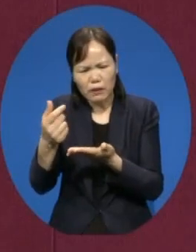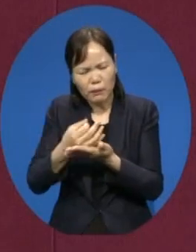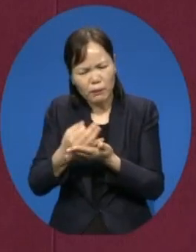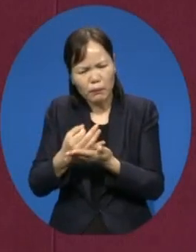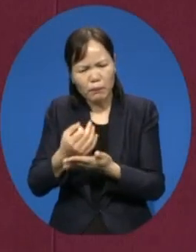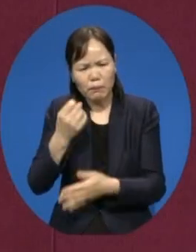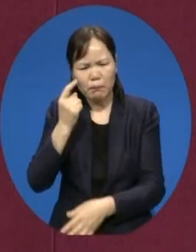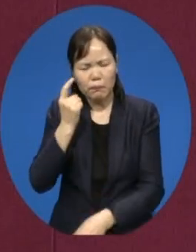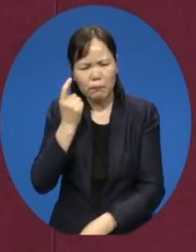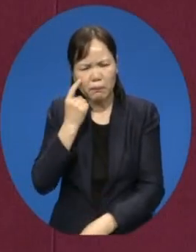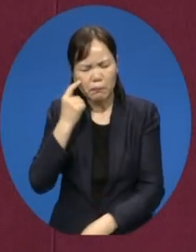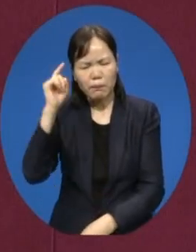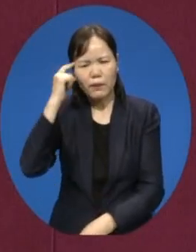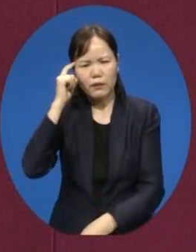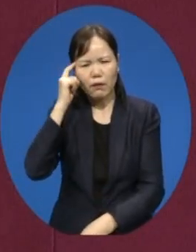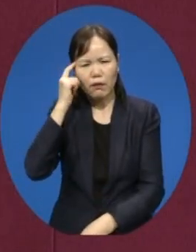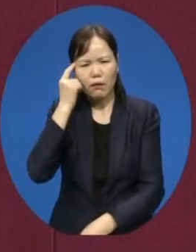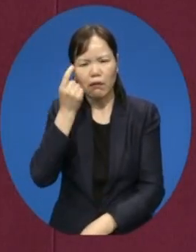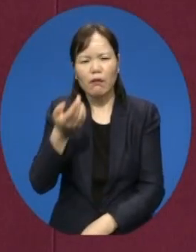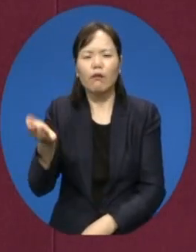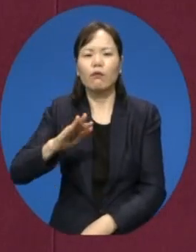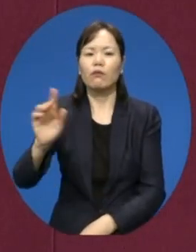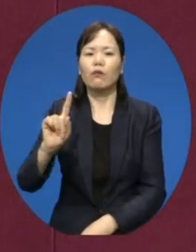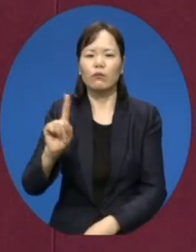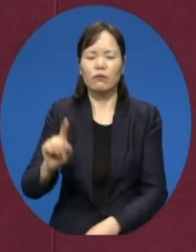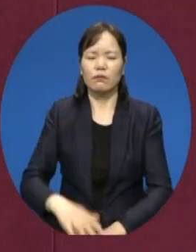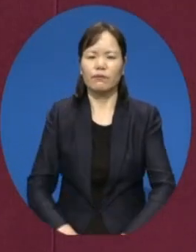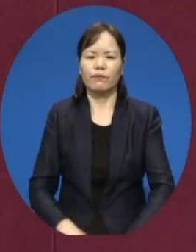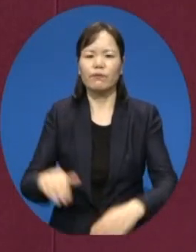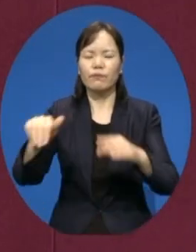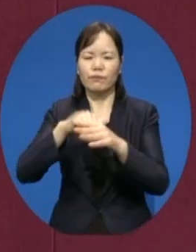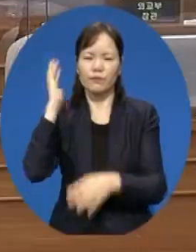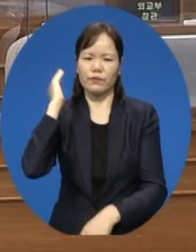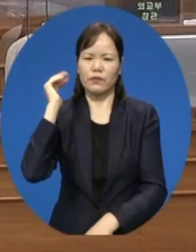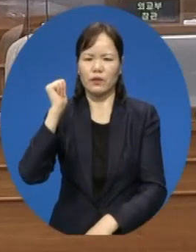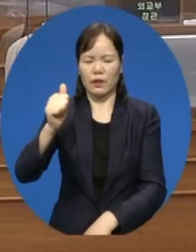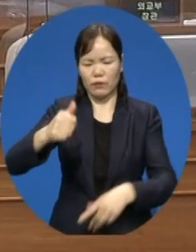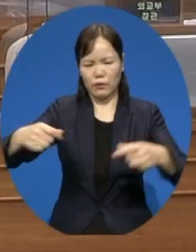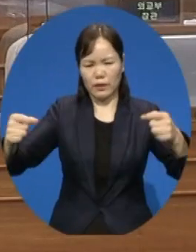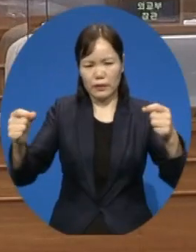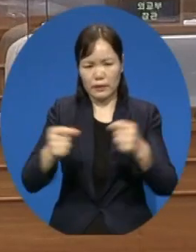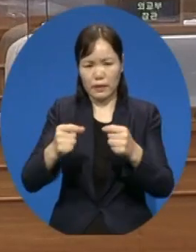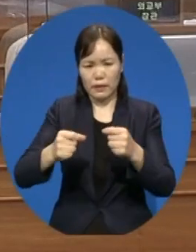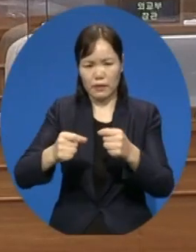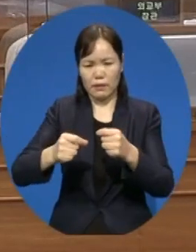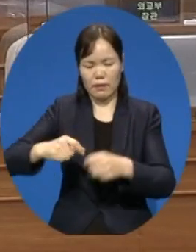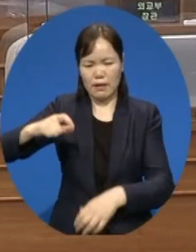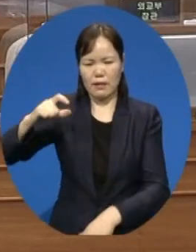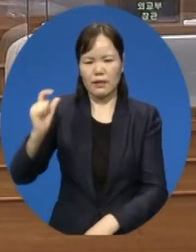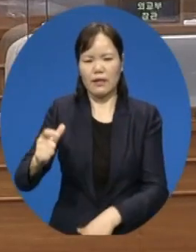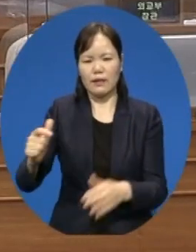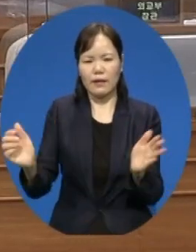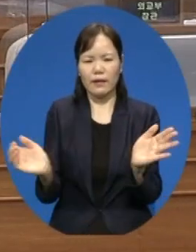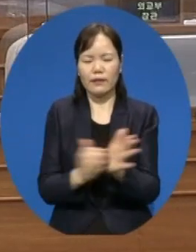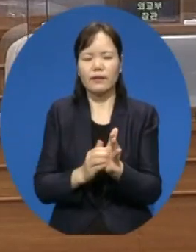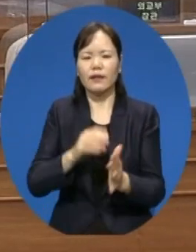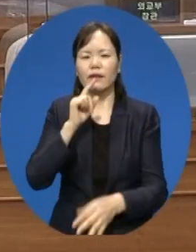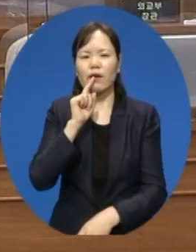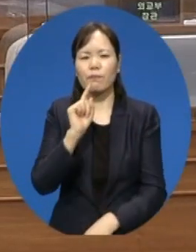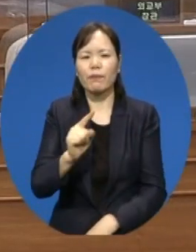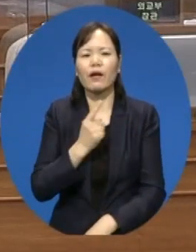이분들 어떻게 되었습니까? 문재인 대통령 짧고 굵게 끝내겠다고